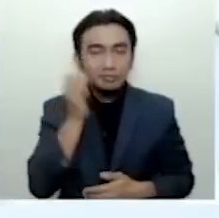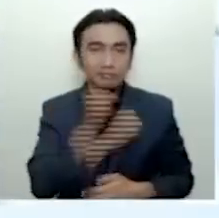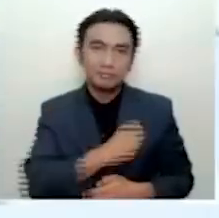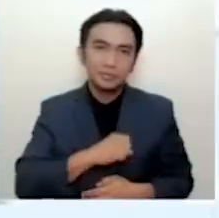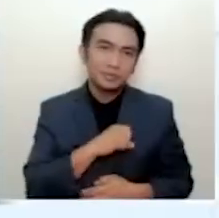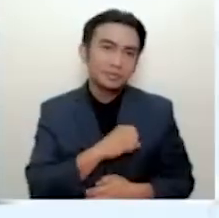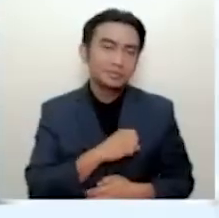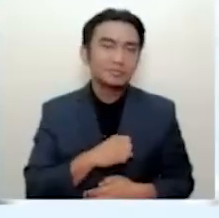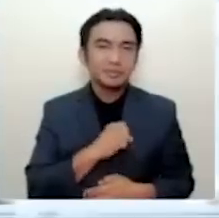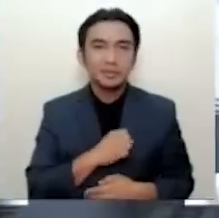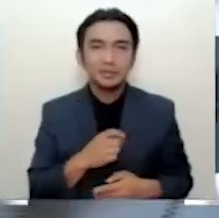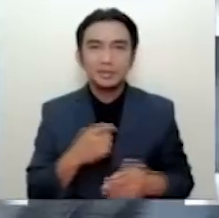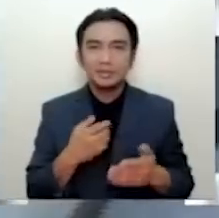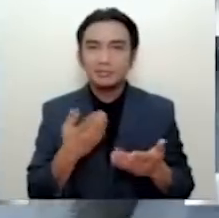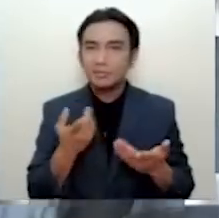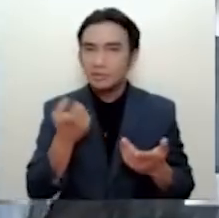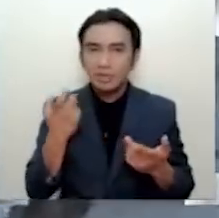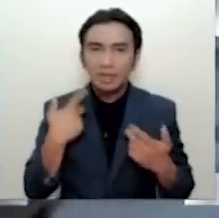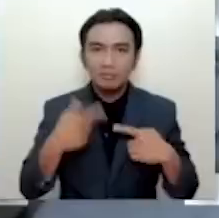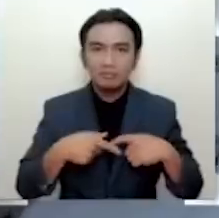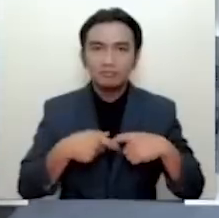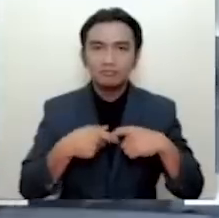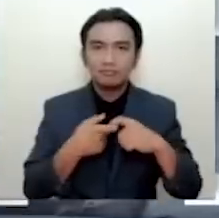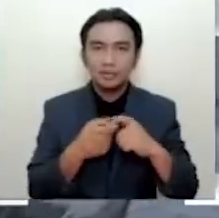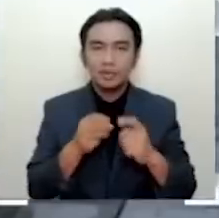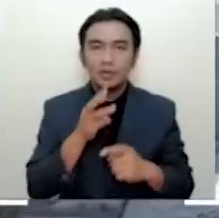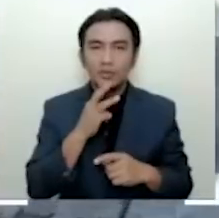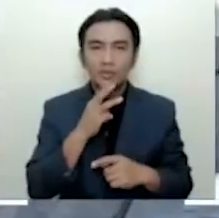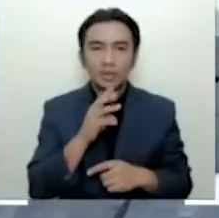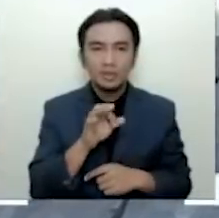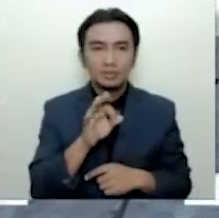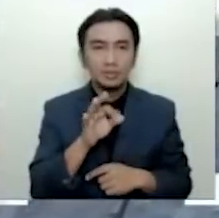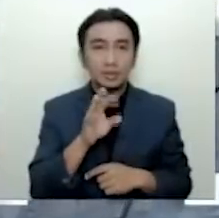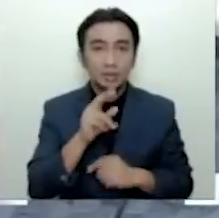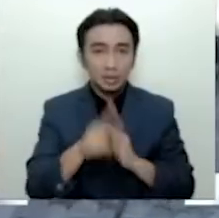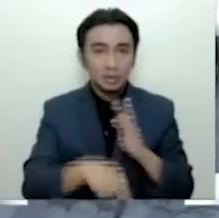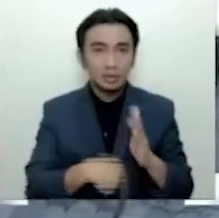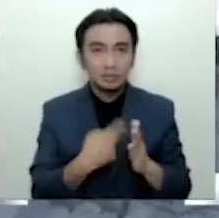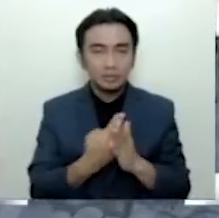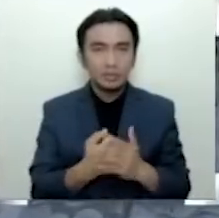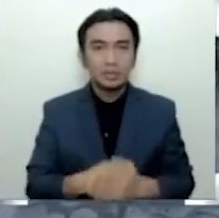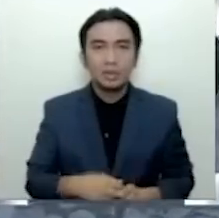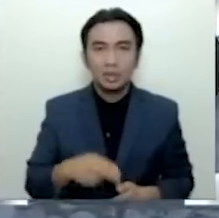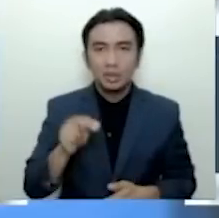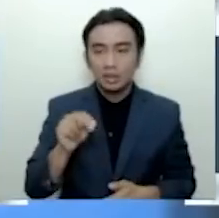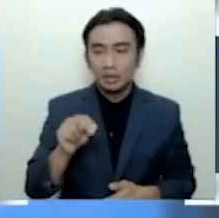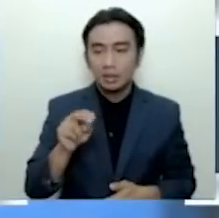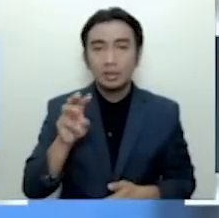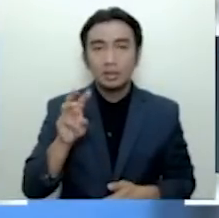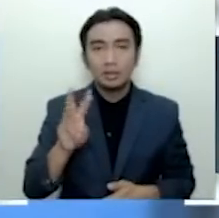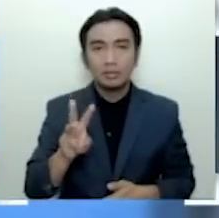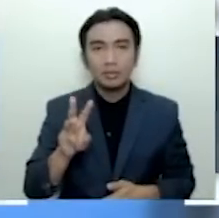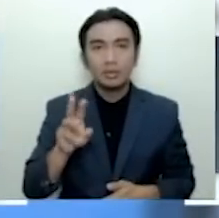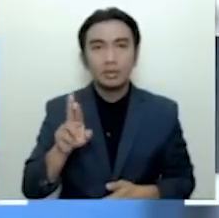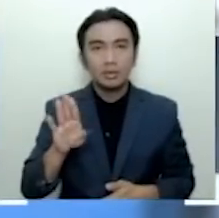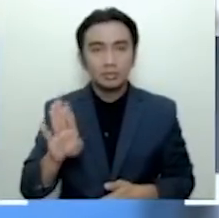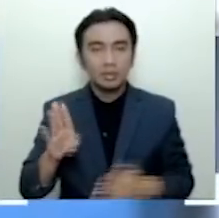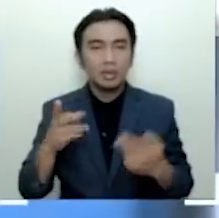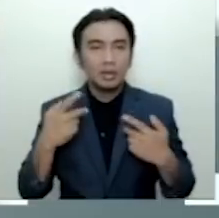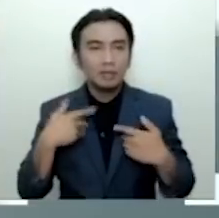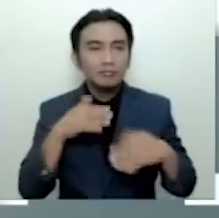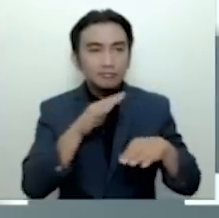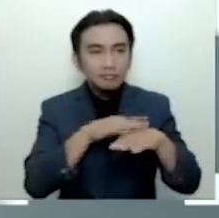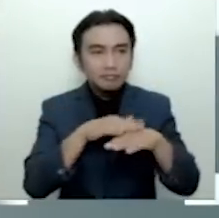naman daw ang hanggang 19 na oras na water interruption. Ang NWRB umaapila naman sa publiko na patuloy na magtipid sa